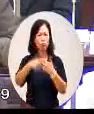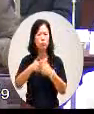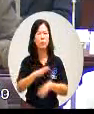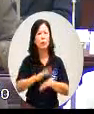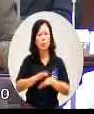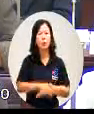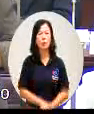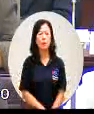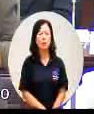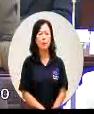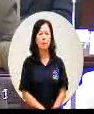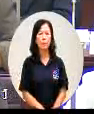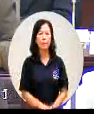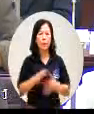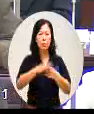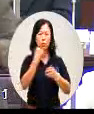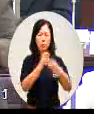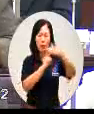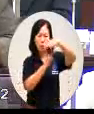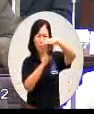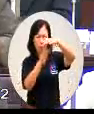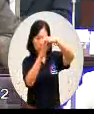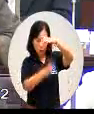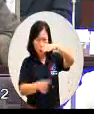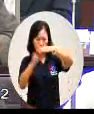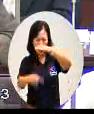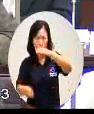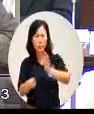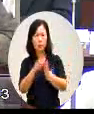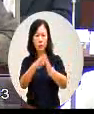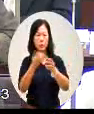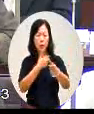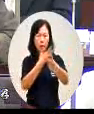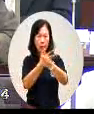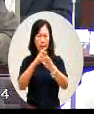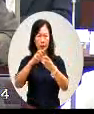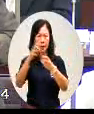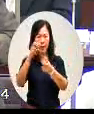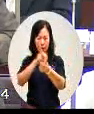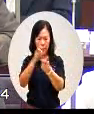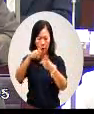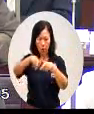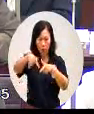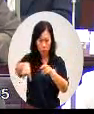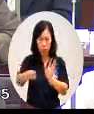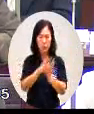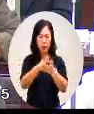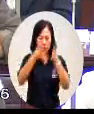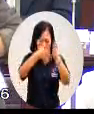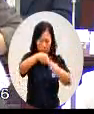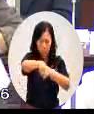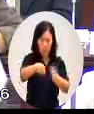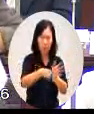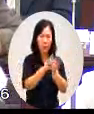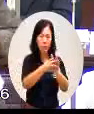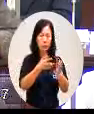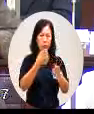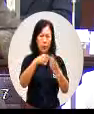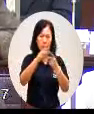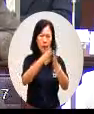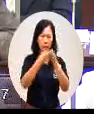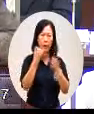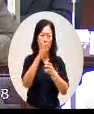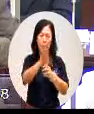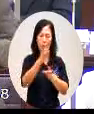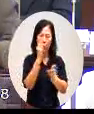啊，所以讲我想都在高架桥下，那我觉得养工处针对这个部分应该给他做最